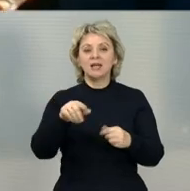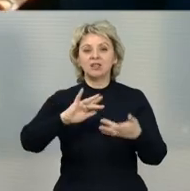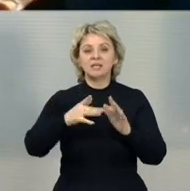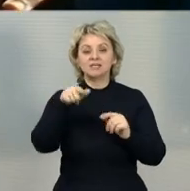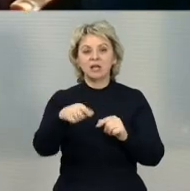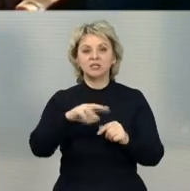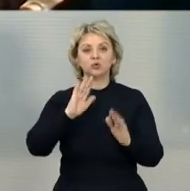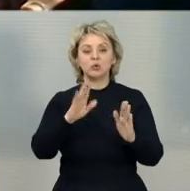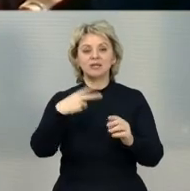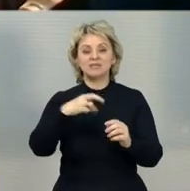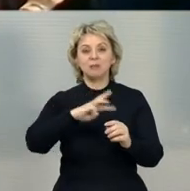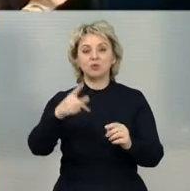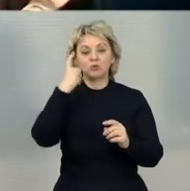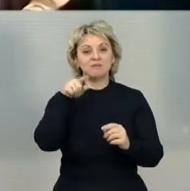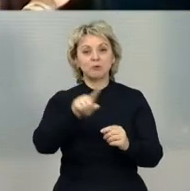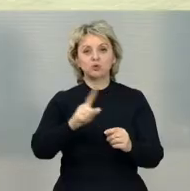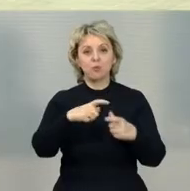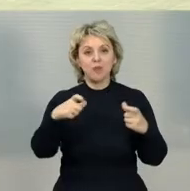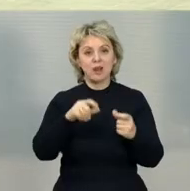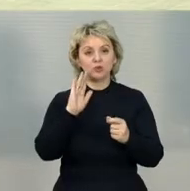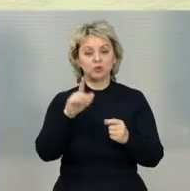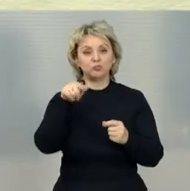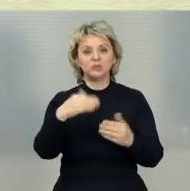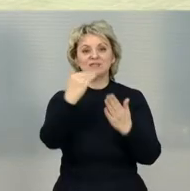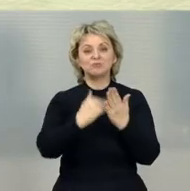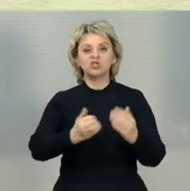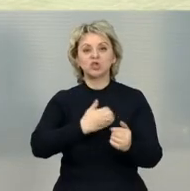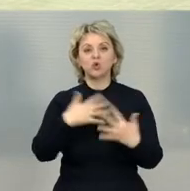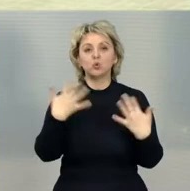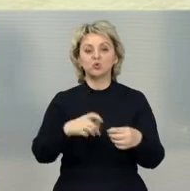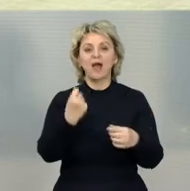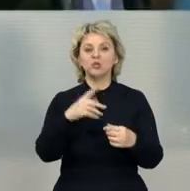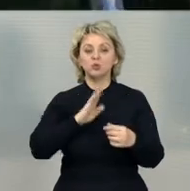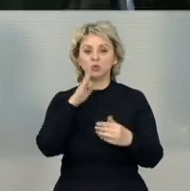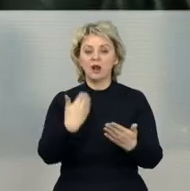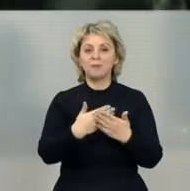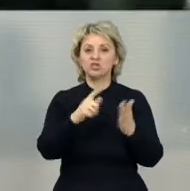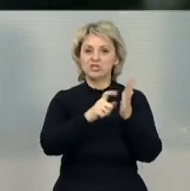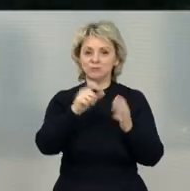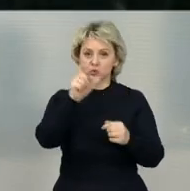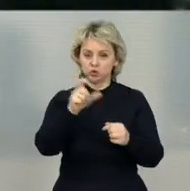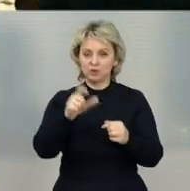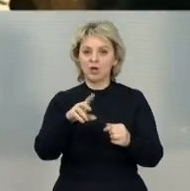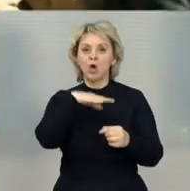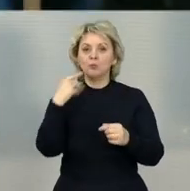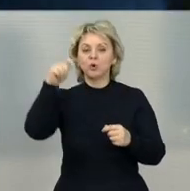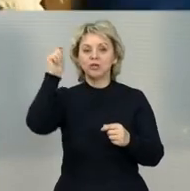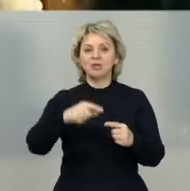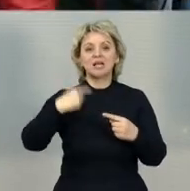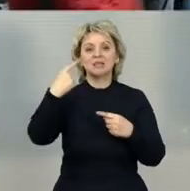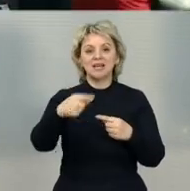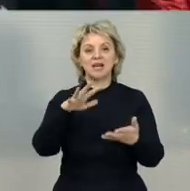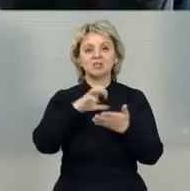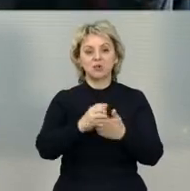20 минут вывесили информацию, что билеты. В списках желающих уже на 11 утра почти 700 человек. Многие приехали издалека